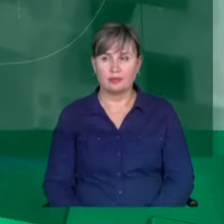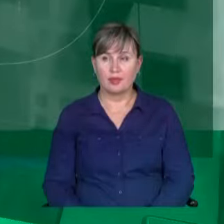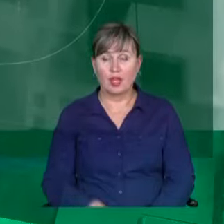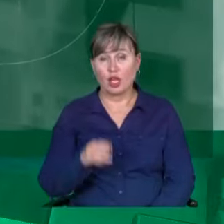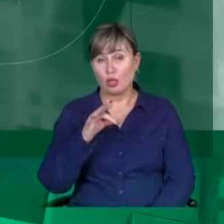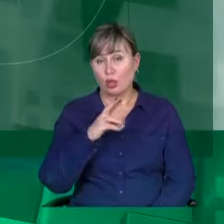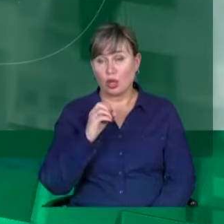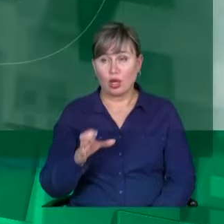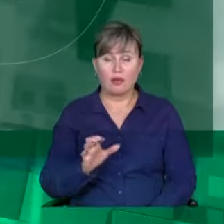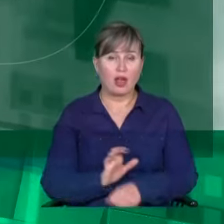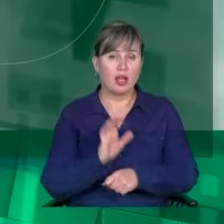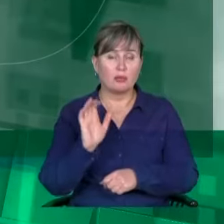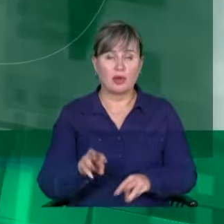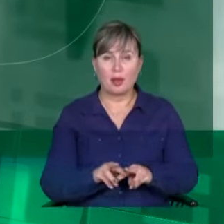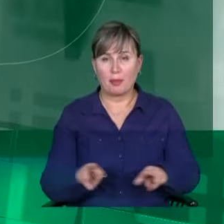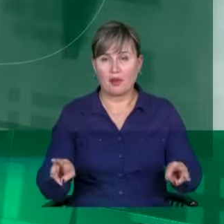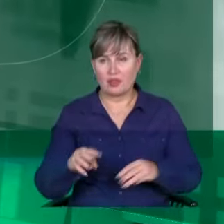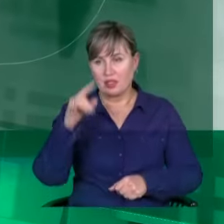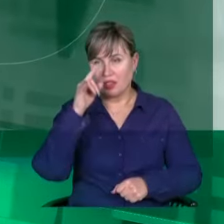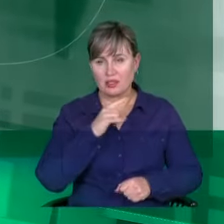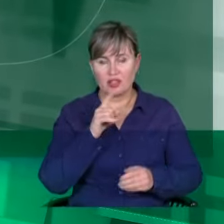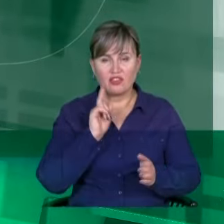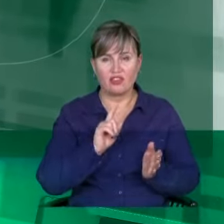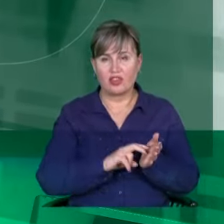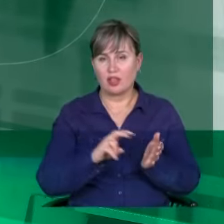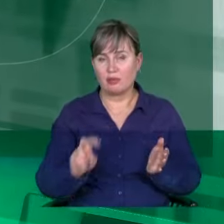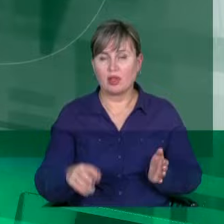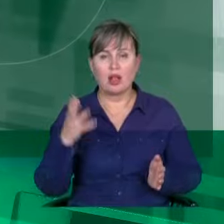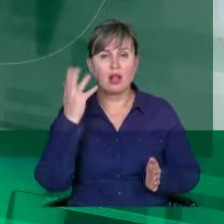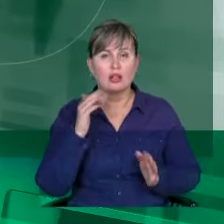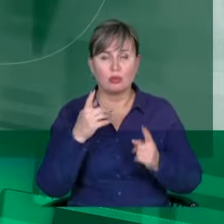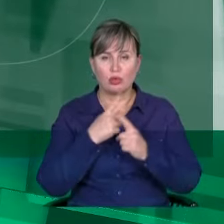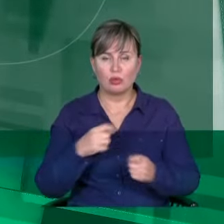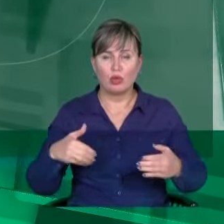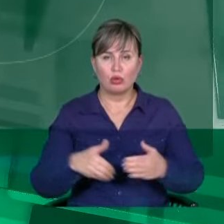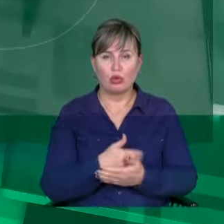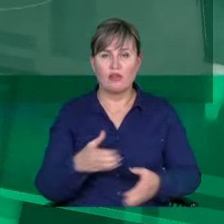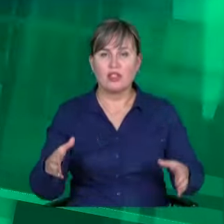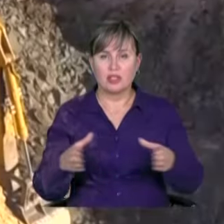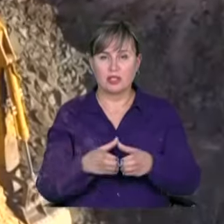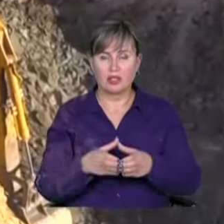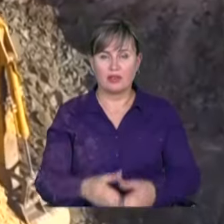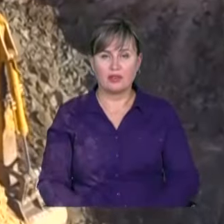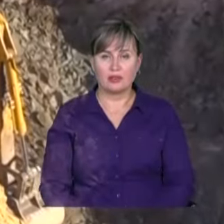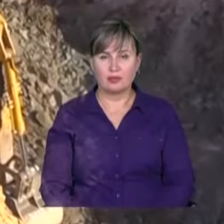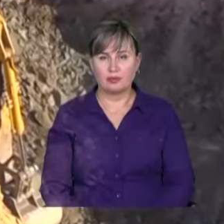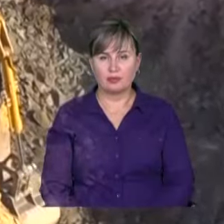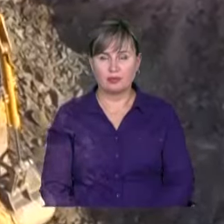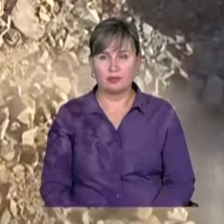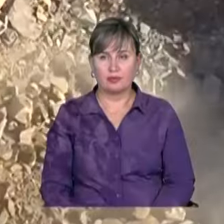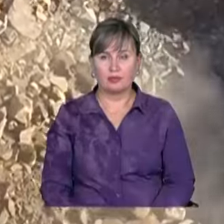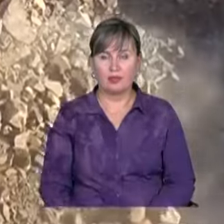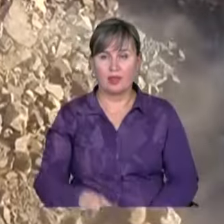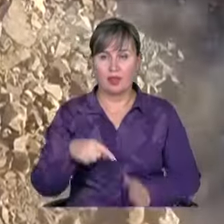Касым-Жомарт Токаев отправил правительство Казахстана в отставку. Когда будет объявлен новый состав? На